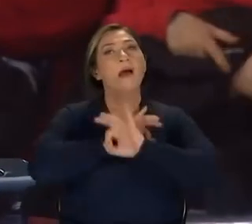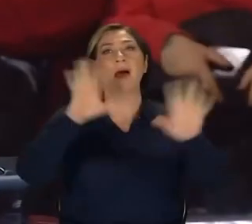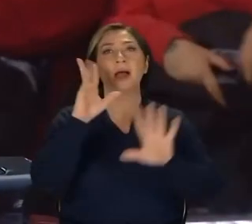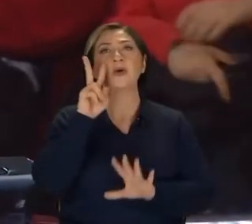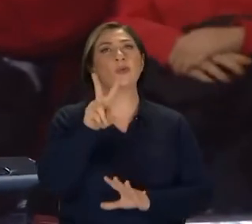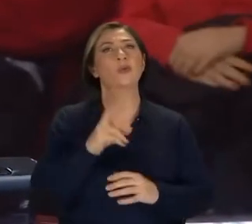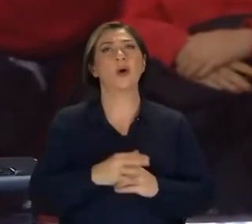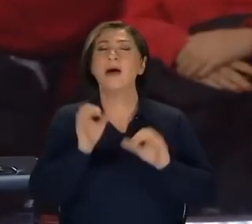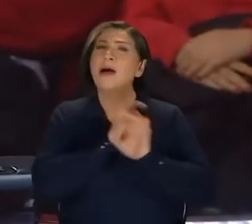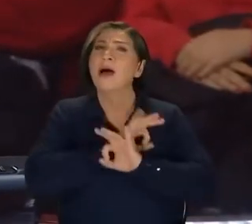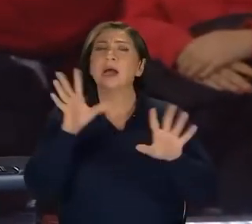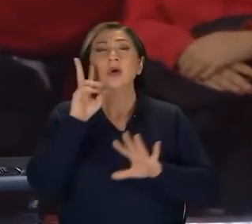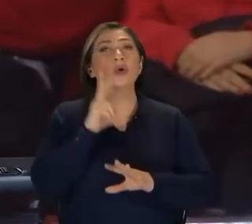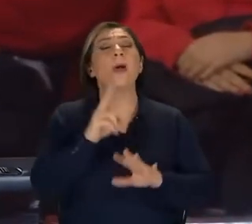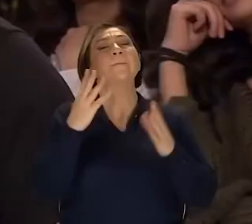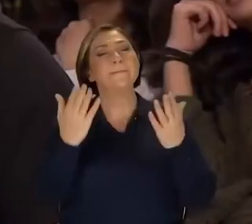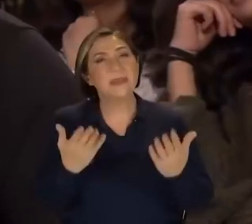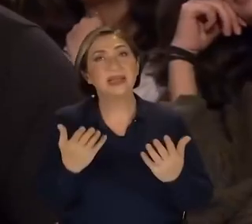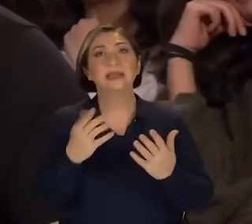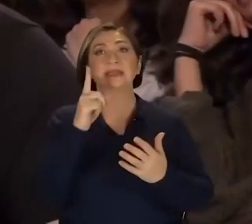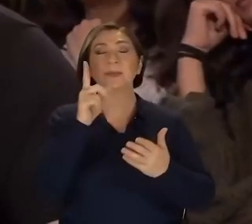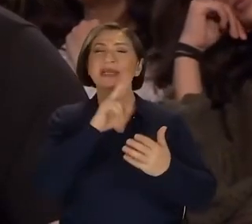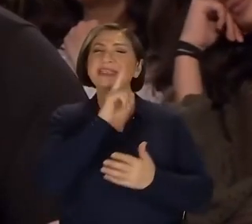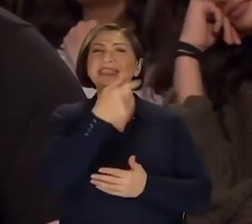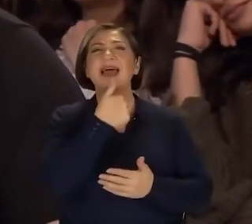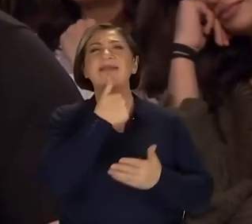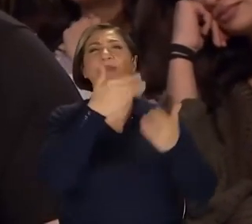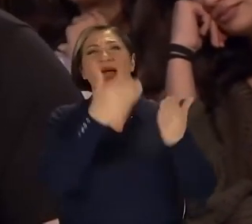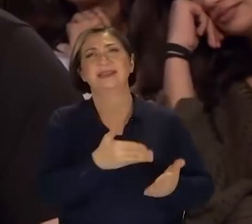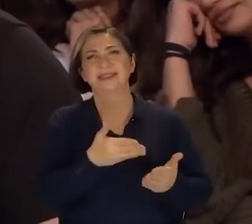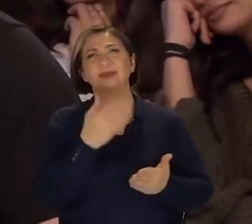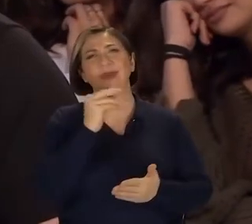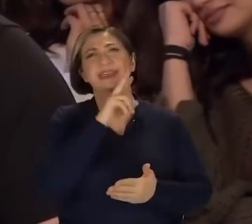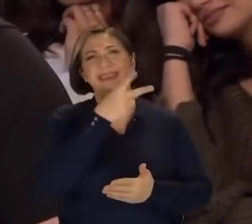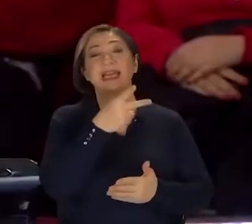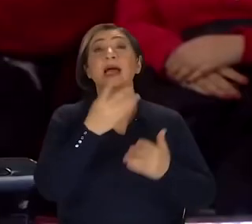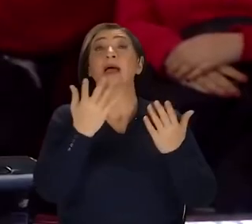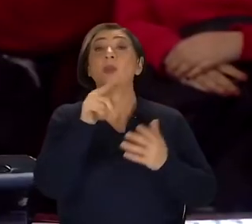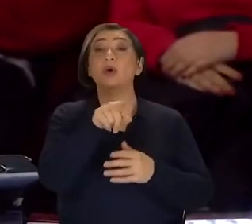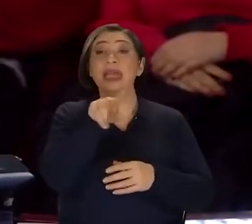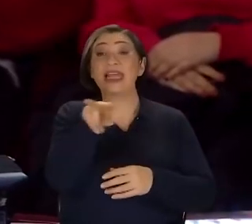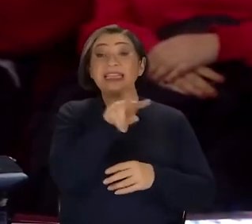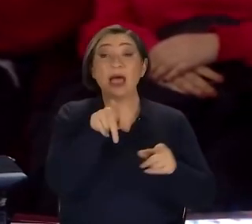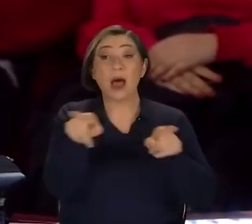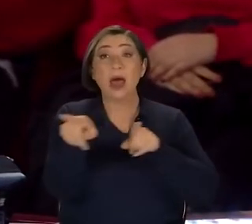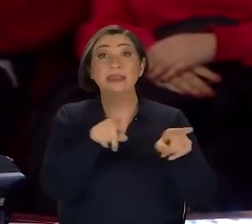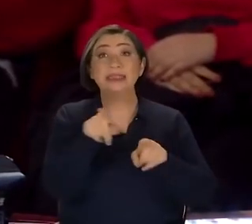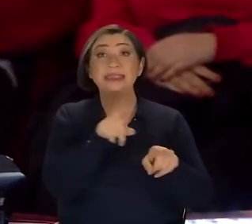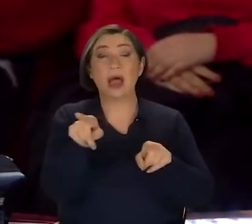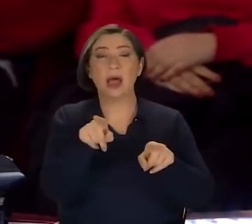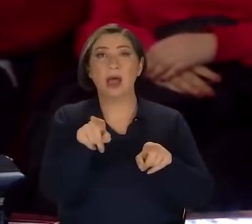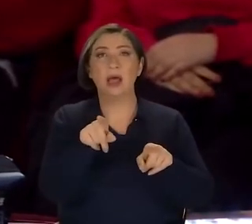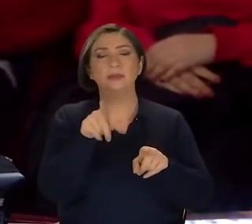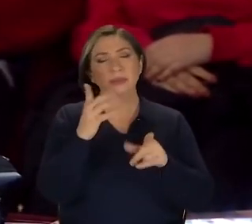Harika görünüyor. Harika görünüyor. Peki. Tam bir yazık adamlar. Evet. Çok yazık. Ve bu ikisi arasındaki yani tamam